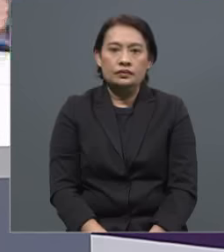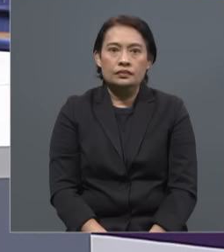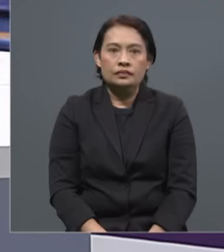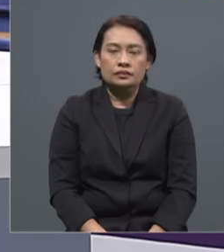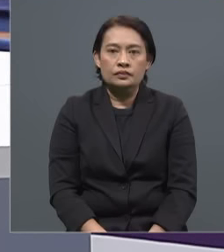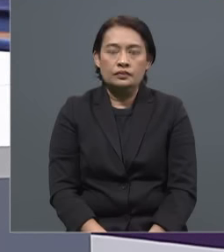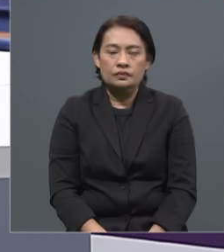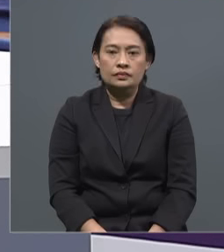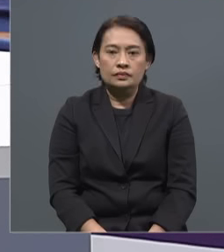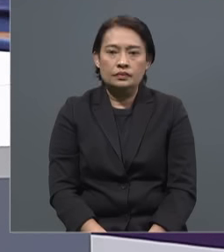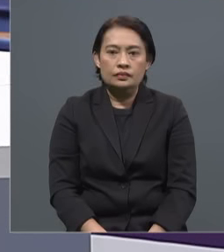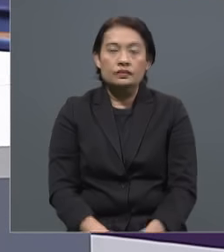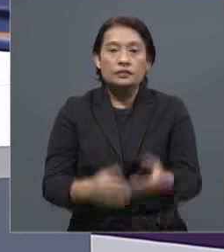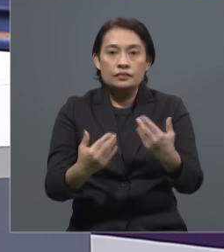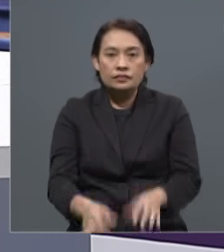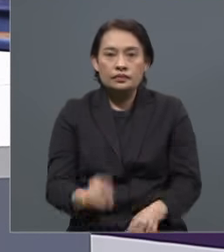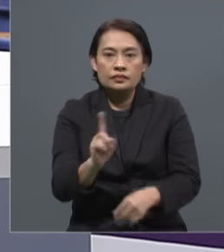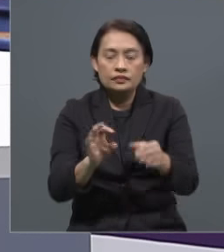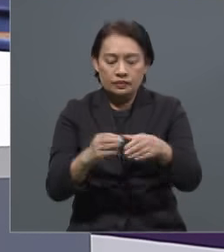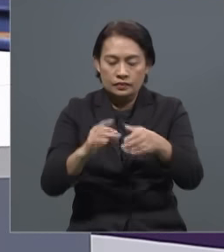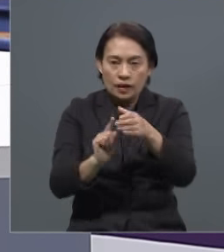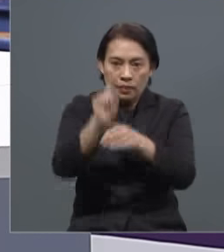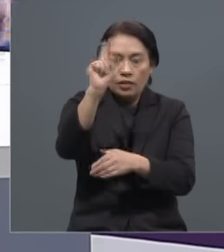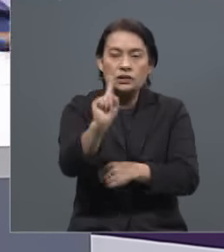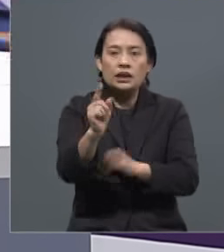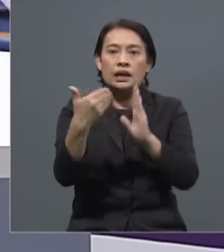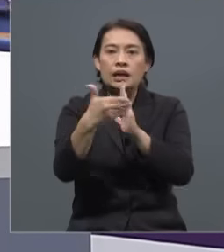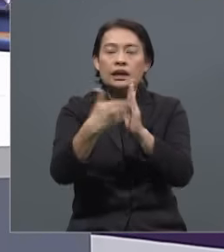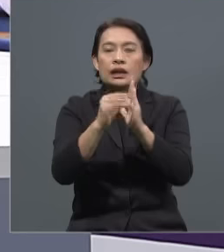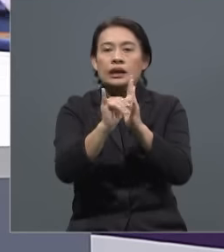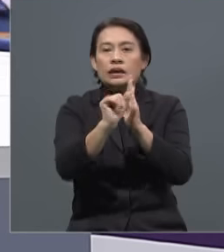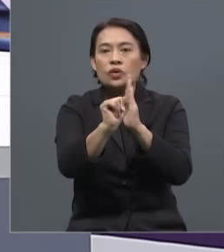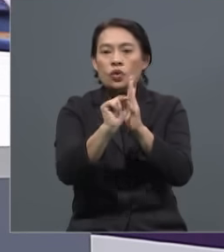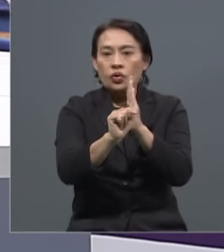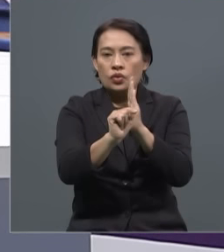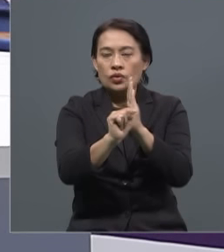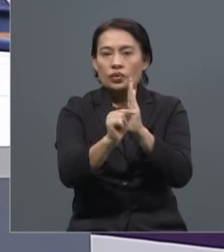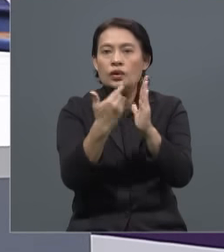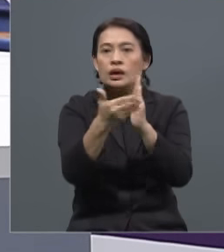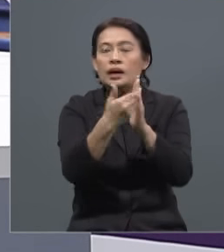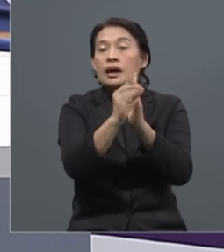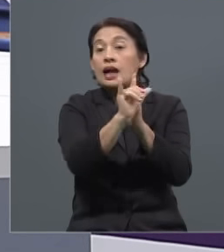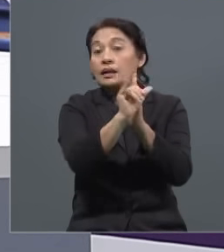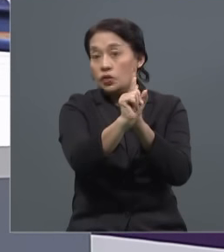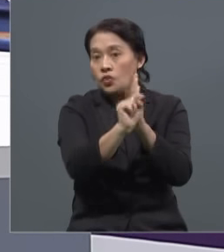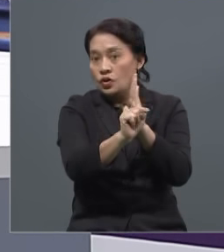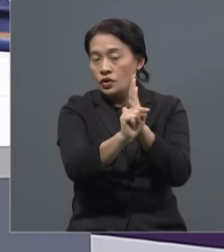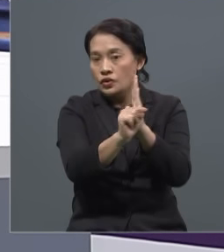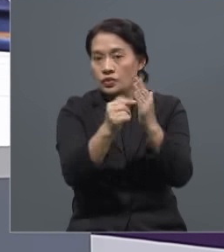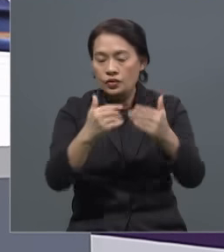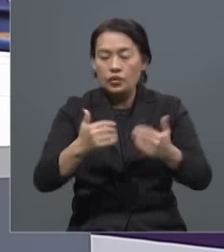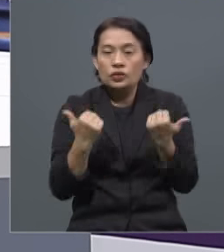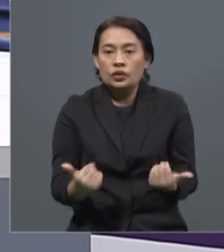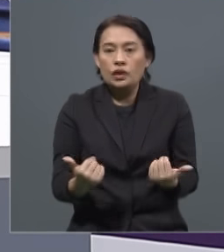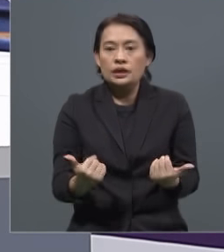ยังพูดถึงเรื่องบั้งไฟกันต่อนะครับแต่ว่าจะขยับไปที่ยโสธรวันนี้ที่เมืองบั้งไฟโกจังหวัดยโสธรเนี่ยเขามีการเปิดประเพณีบุญ